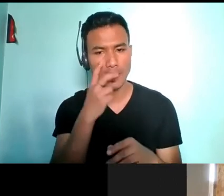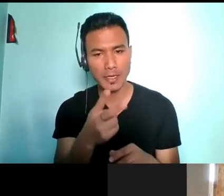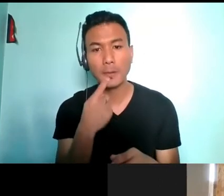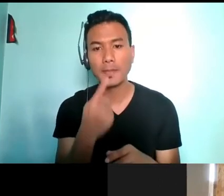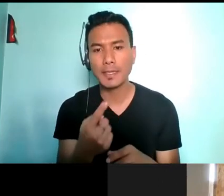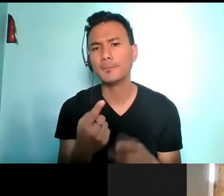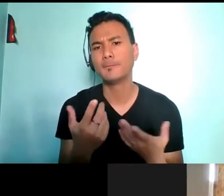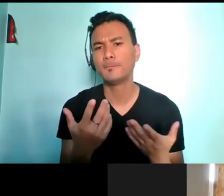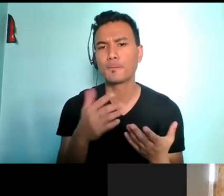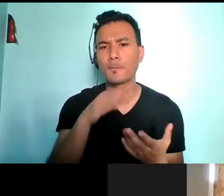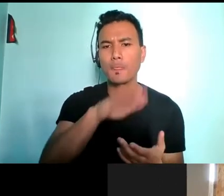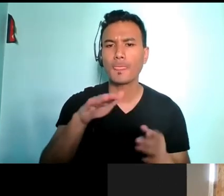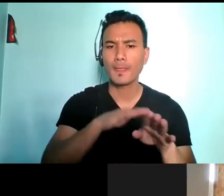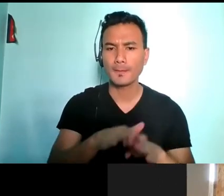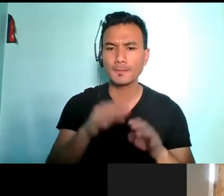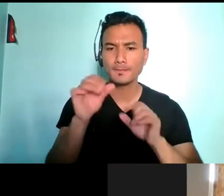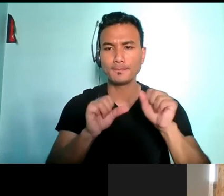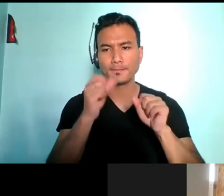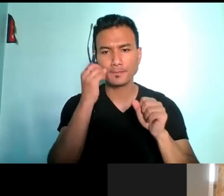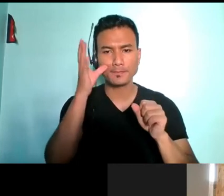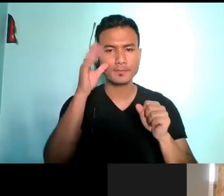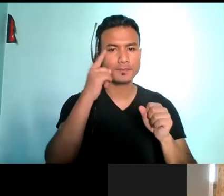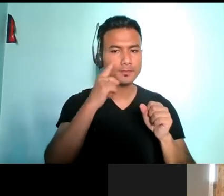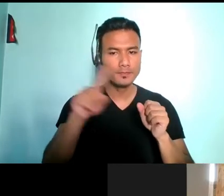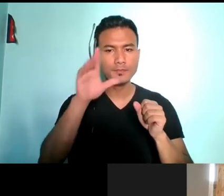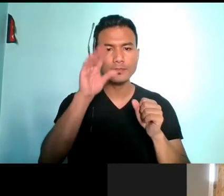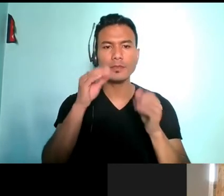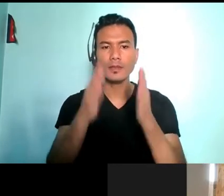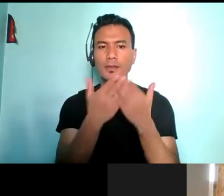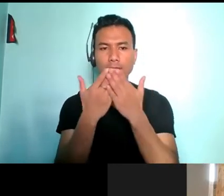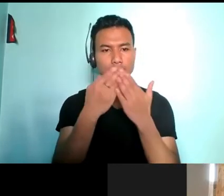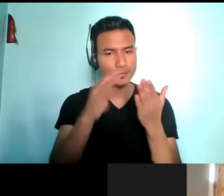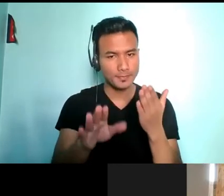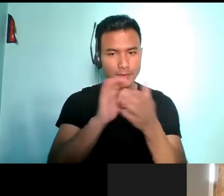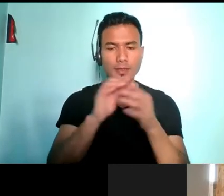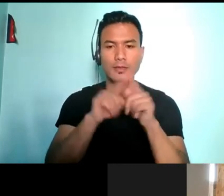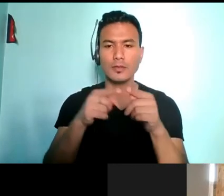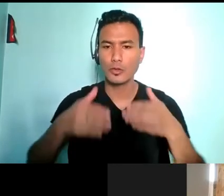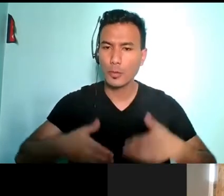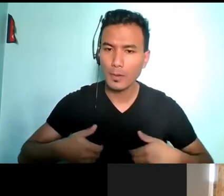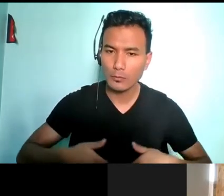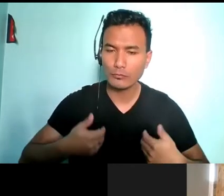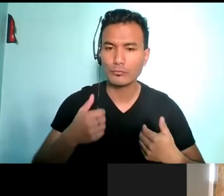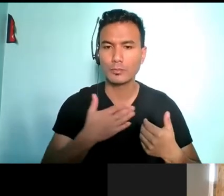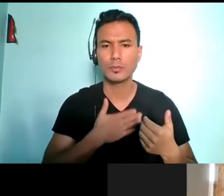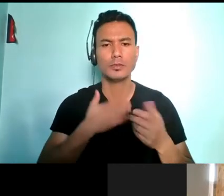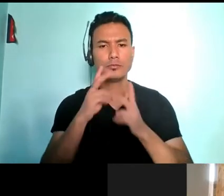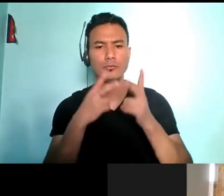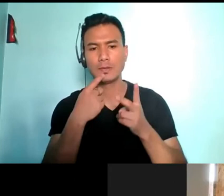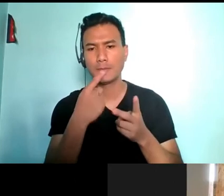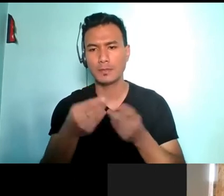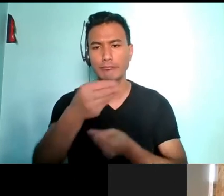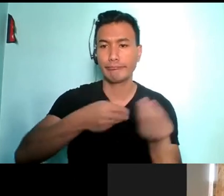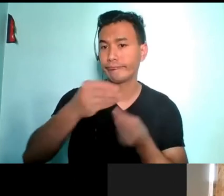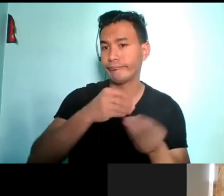भनेदेखि त बच्चाहरू जो चाहिँ बिहानदेखि बेलुकासम्म स्कुलमा हुन्थ्यो साथीहरूसँग रमाउँथ्यो होइन आफ्नो मनको कुराहरू सेयर गर्न